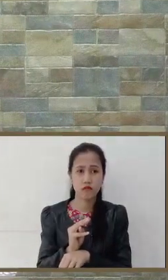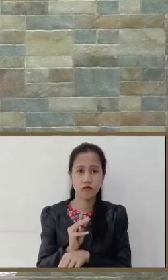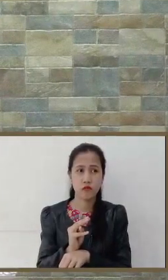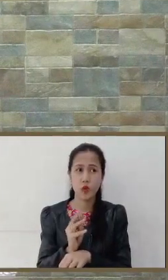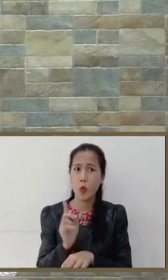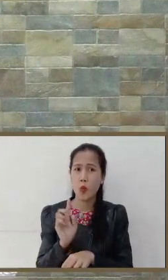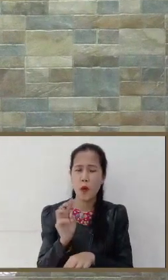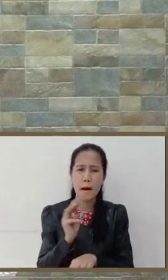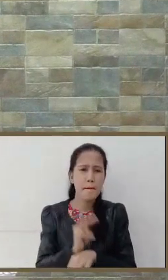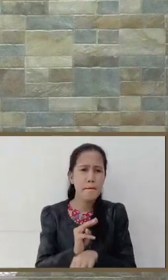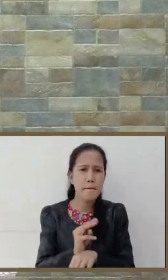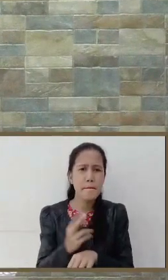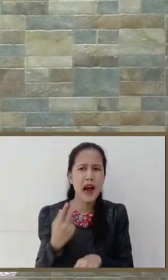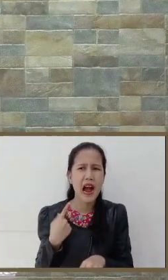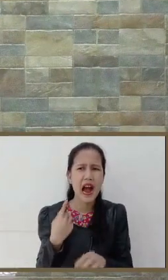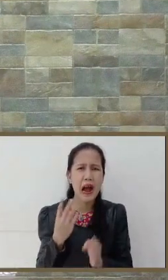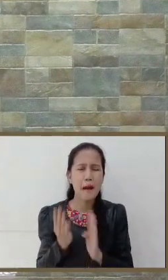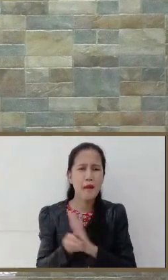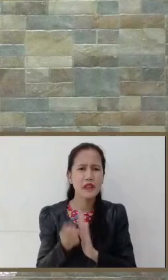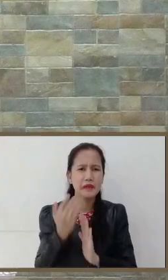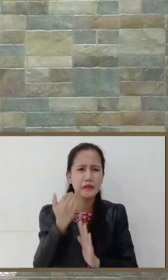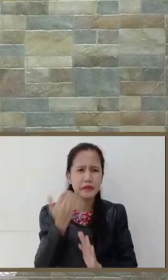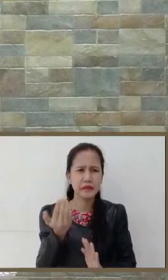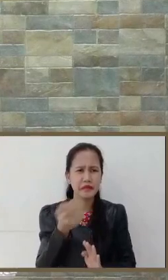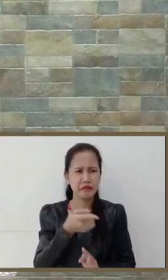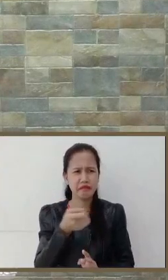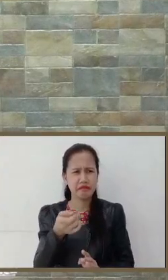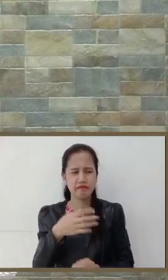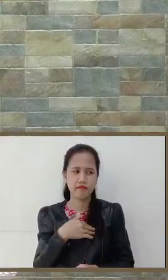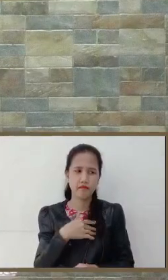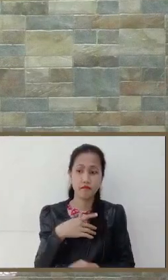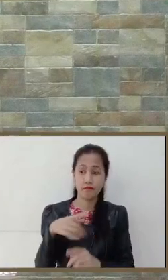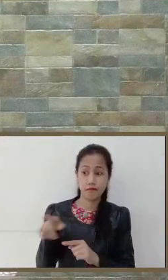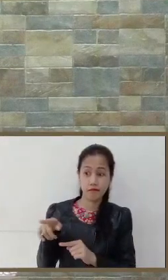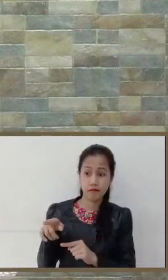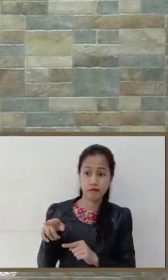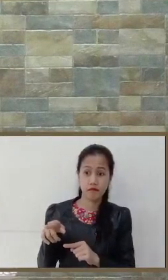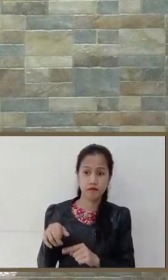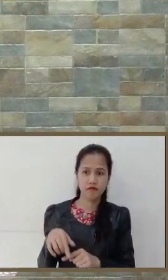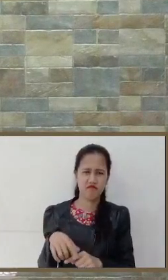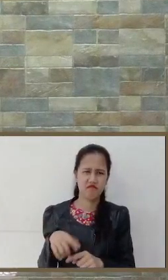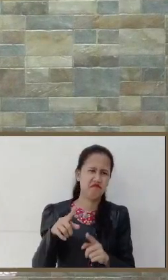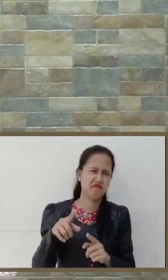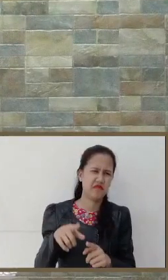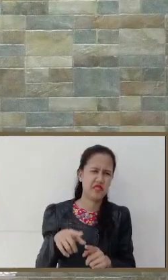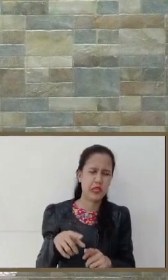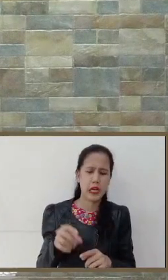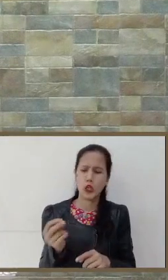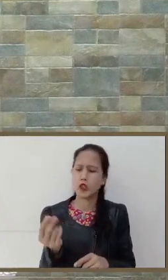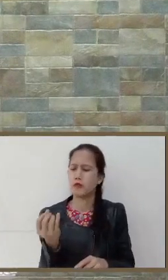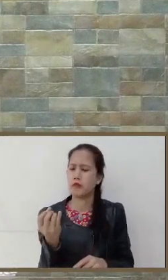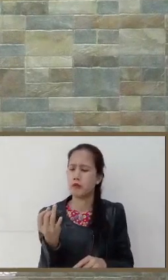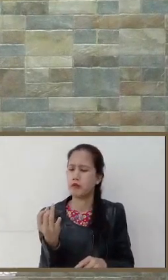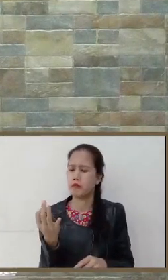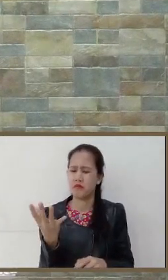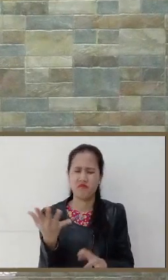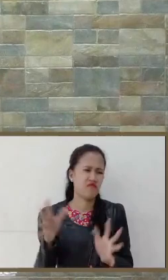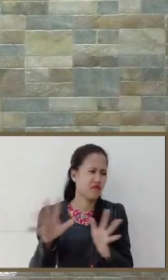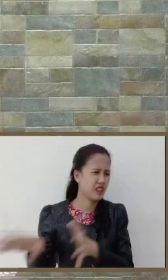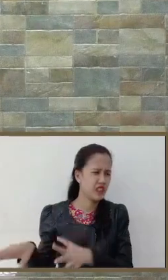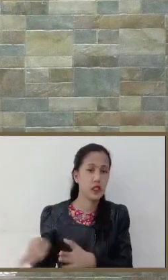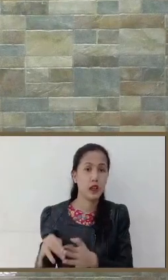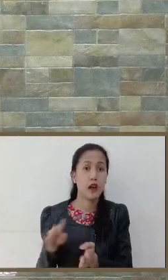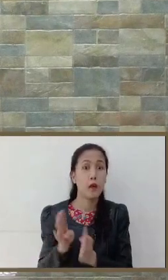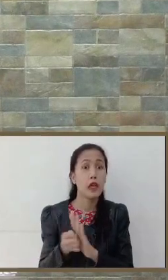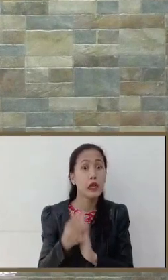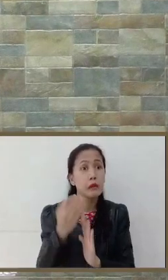Anong ministry meron ka na nagiging kahiyan? Ano? Mga kwer, naku. Yan, anong kwer na yan? Mamaya-maya, aalis na rin yan. Mga kapatid, nagiging kahiyahaya ang ministry.